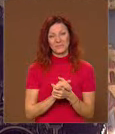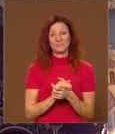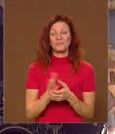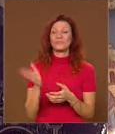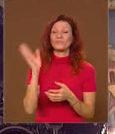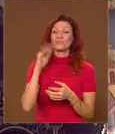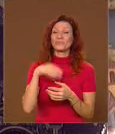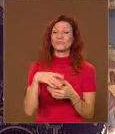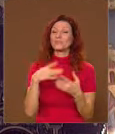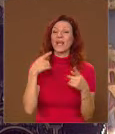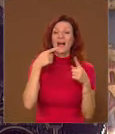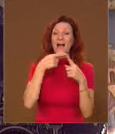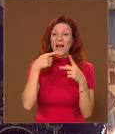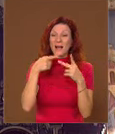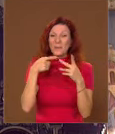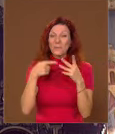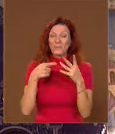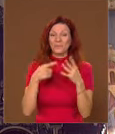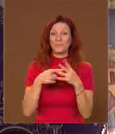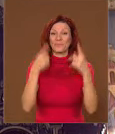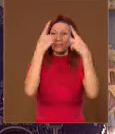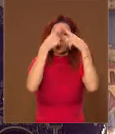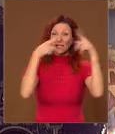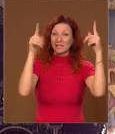на Светата и Животворяща Троица,